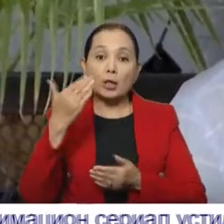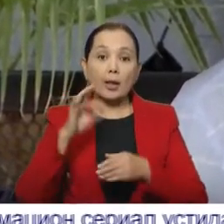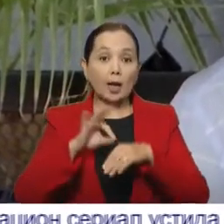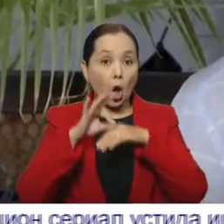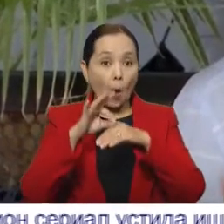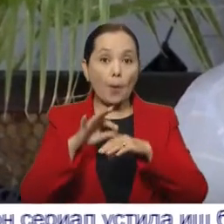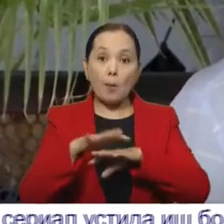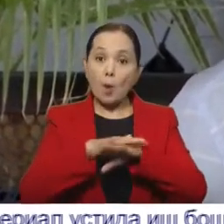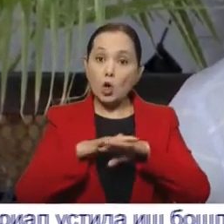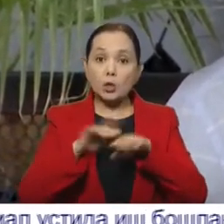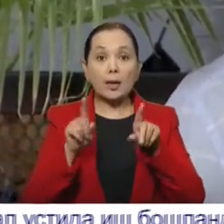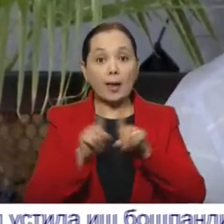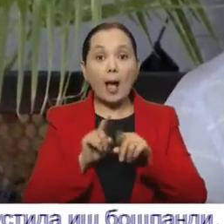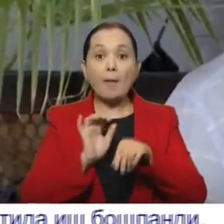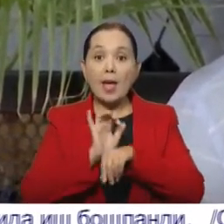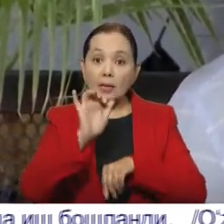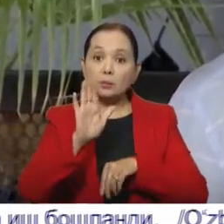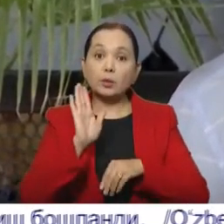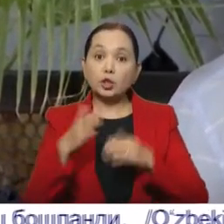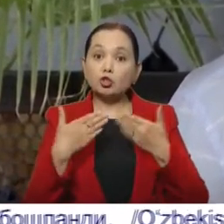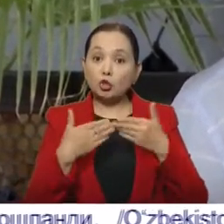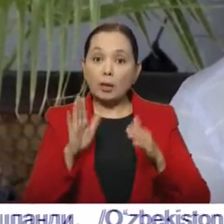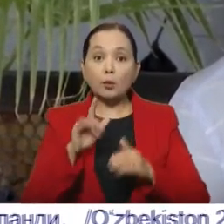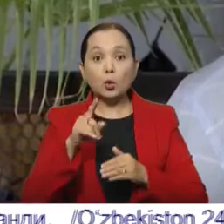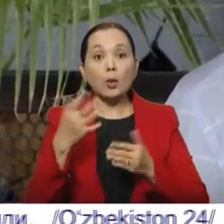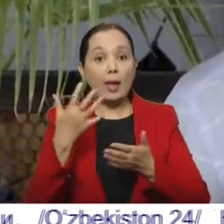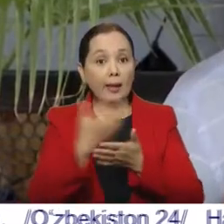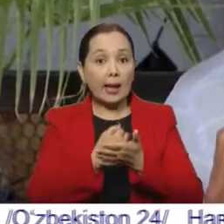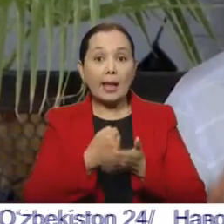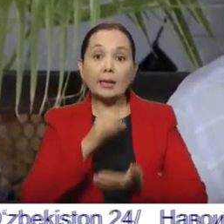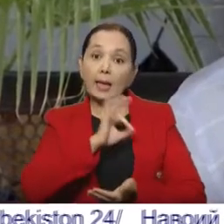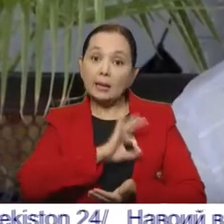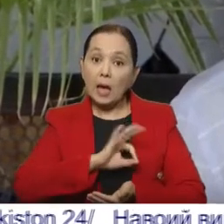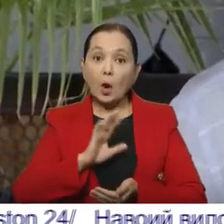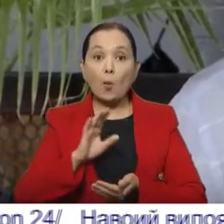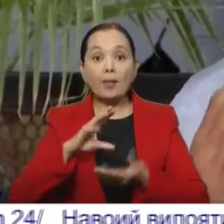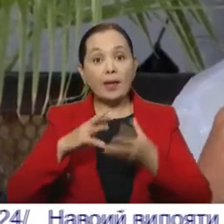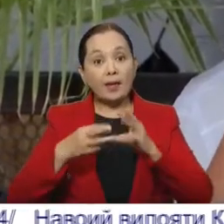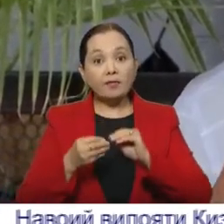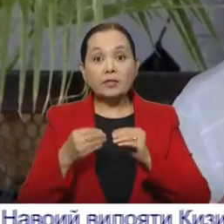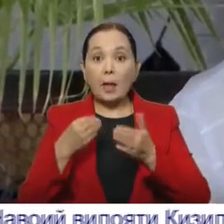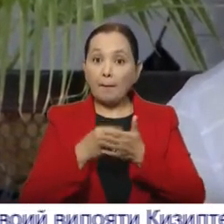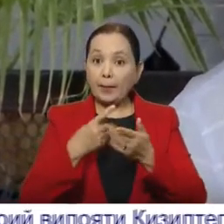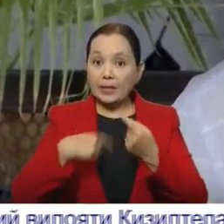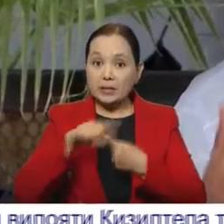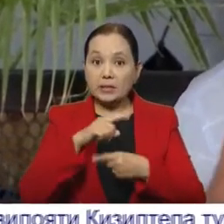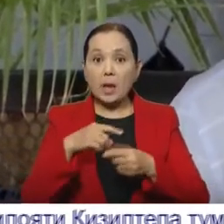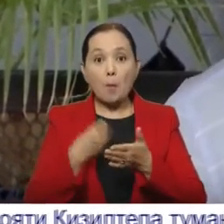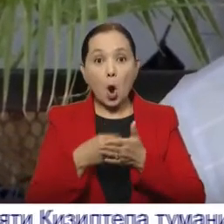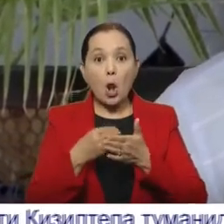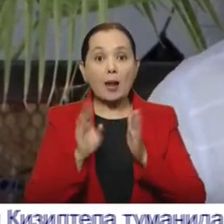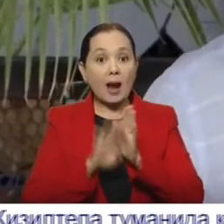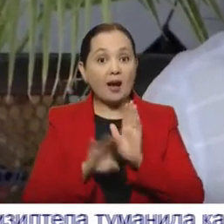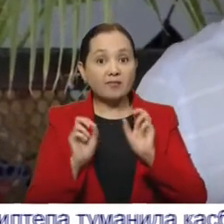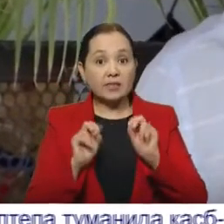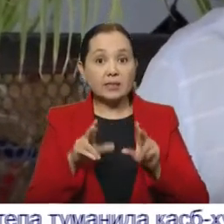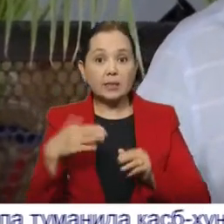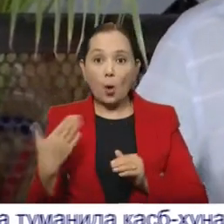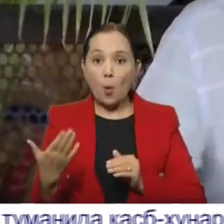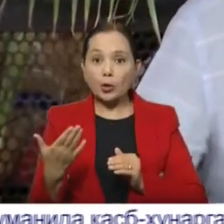kirib borib, eksportga chiqadigan bo'lsak, albatta undan keladigan daromad evaziga biznesni moliyaviy xavfsiz